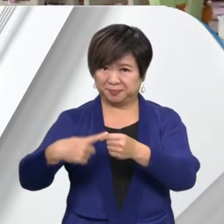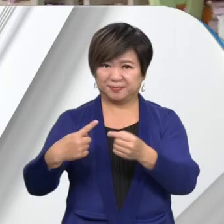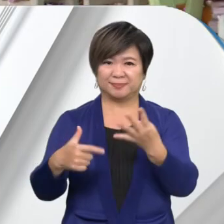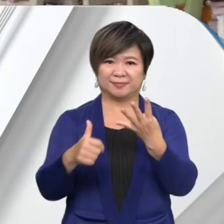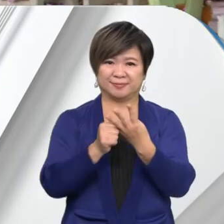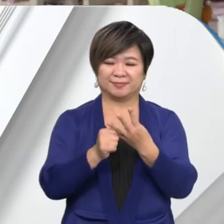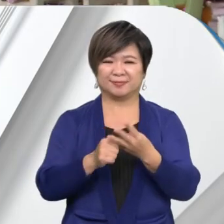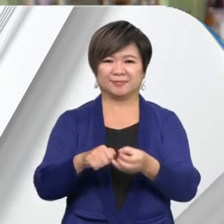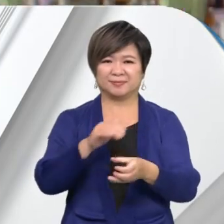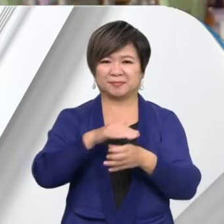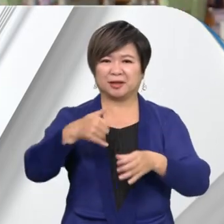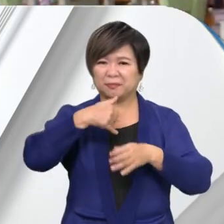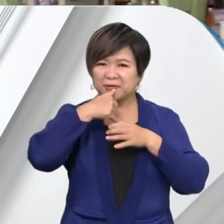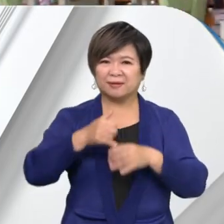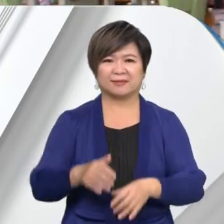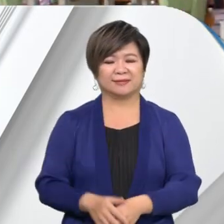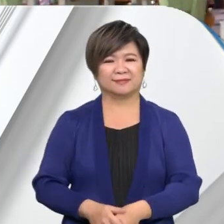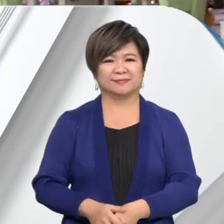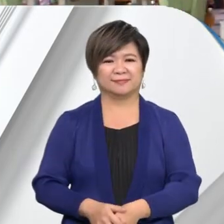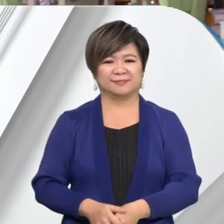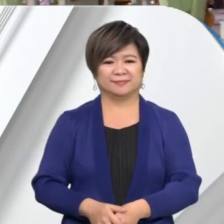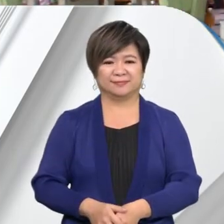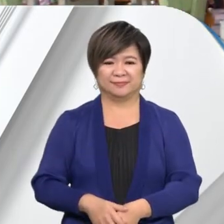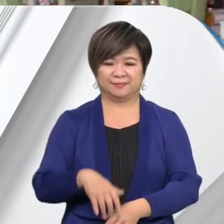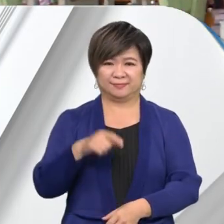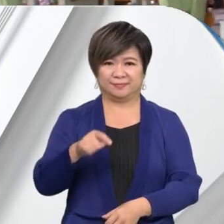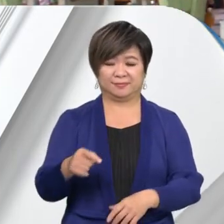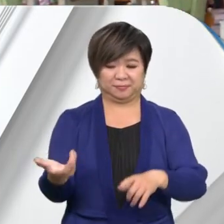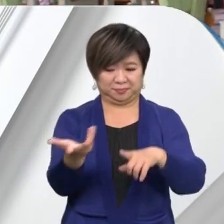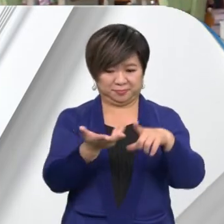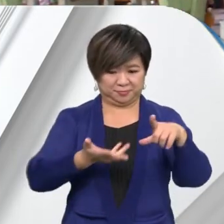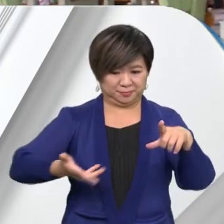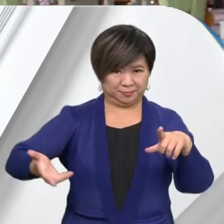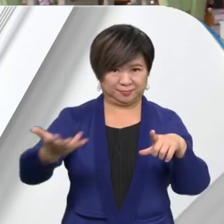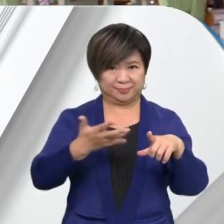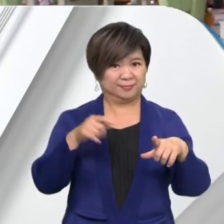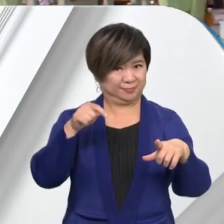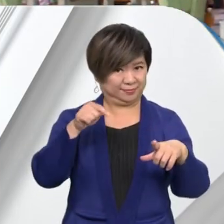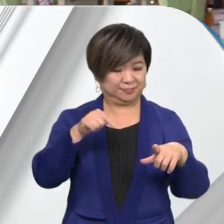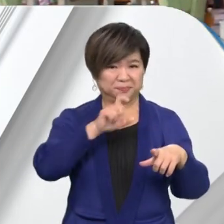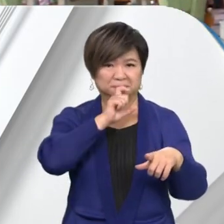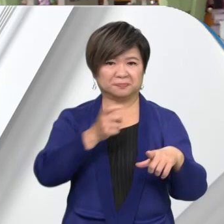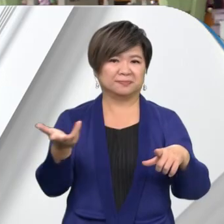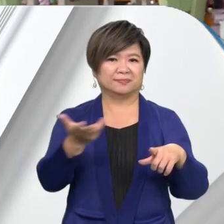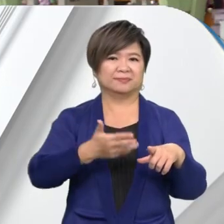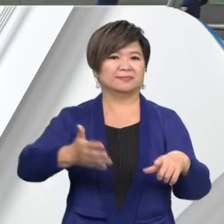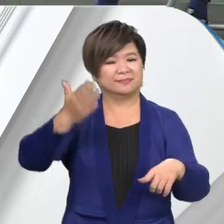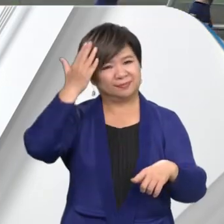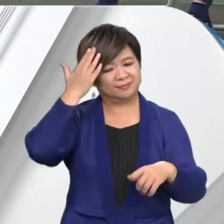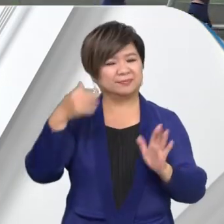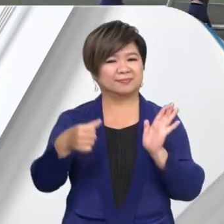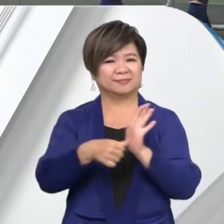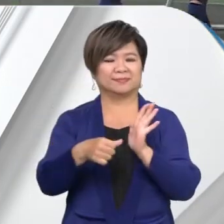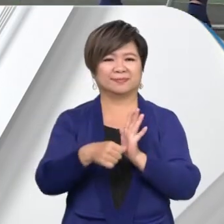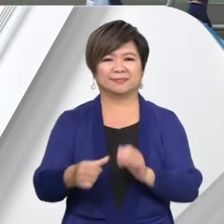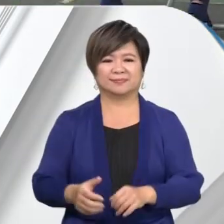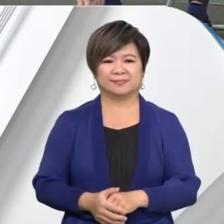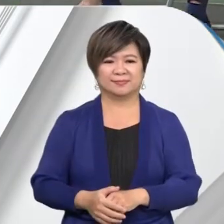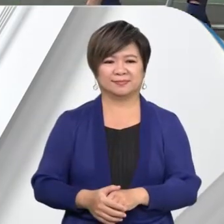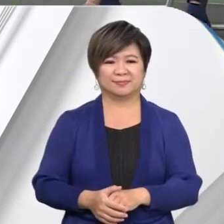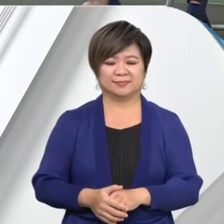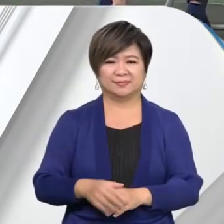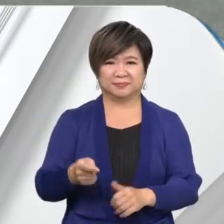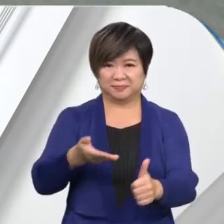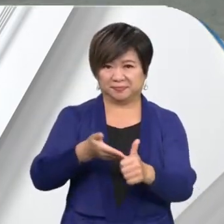还有椰子。 我们这边是一个潭，所以才叫潭头。 为了吸收多元文